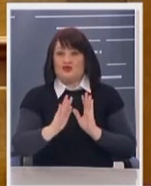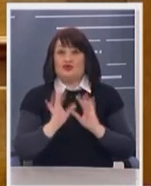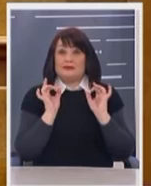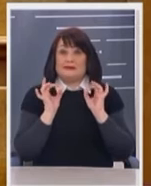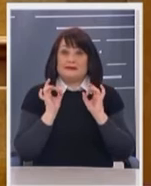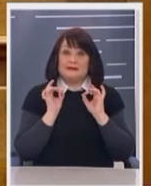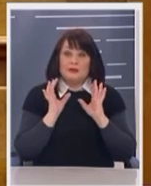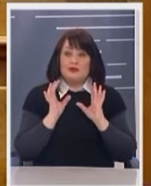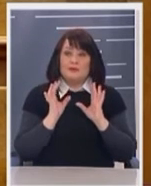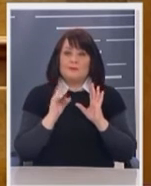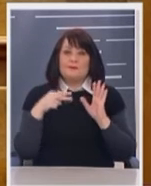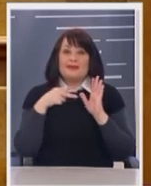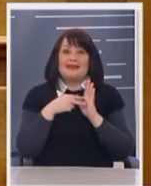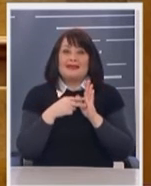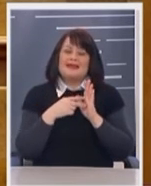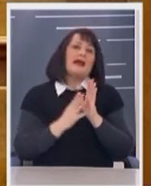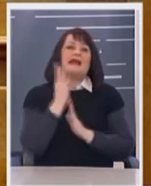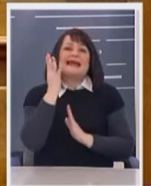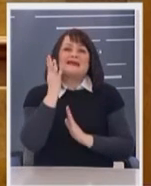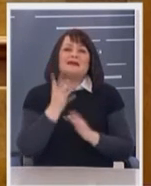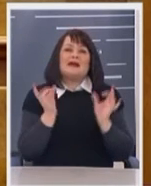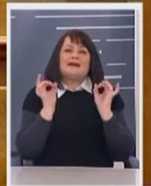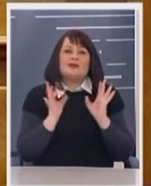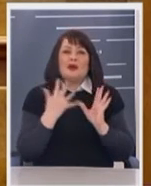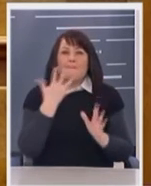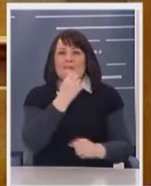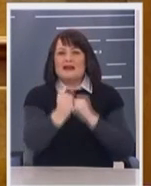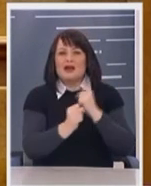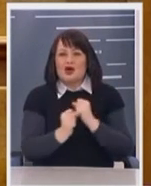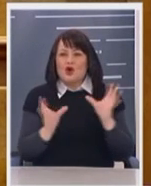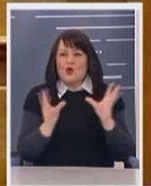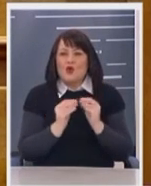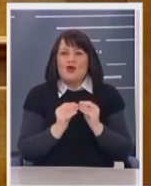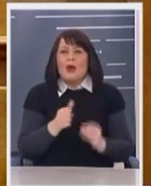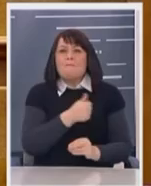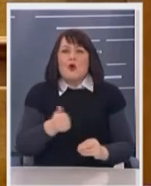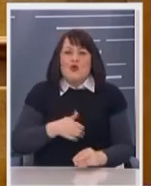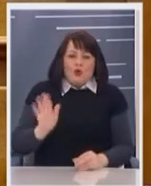και για ολόκληρο το 2014. Για 5 ολόκληρα χρόνια είχαμε μονάχα απολύσεις.